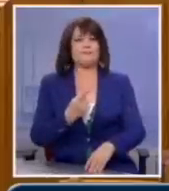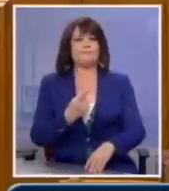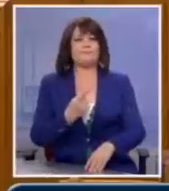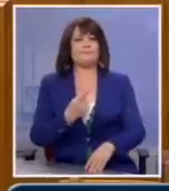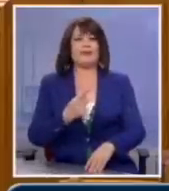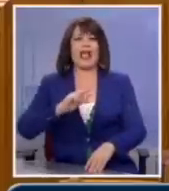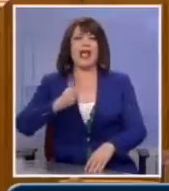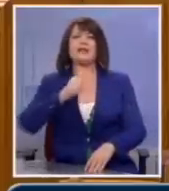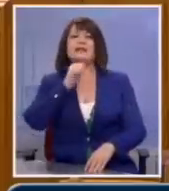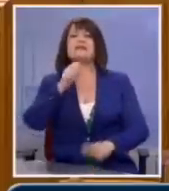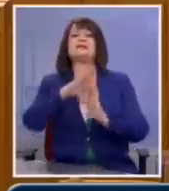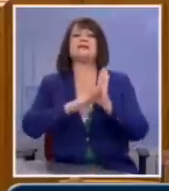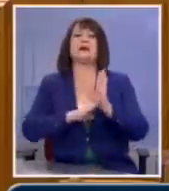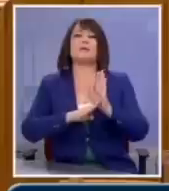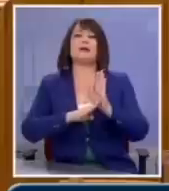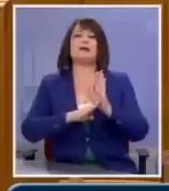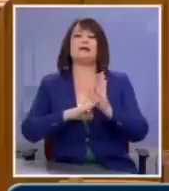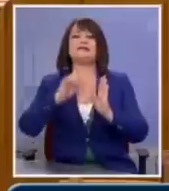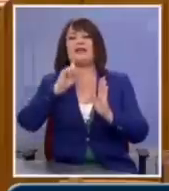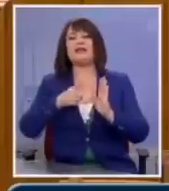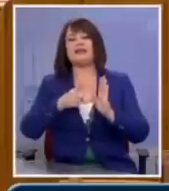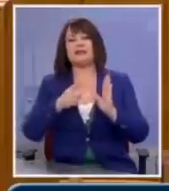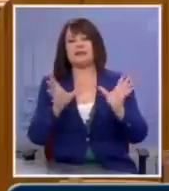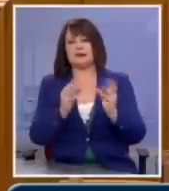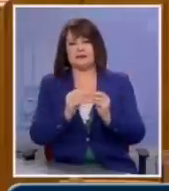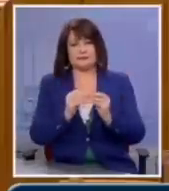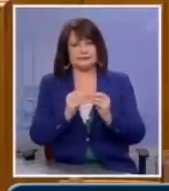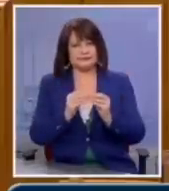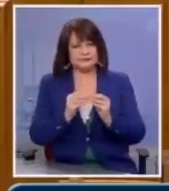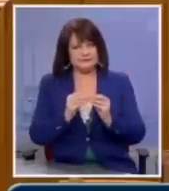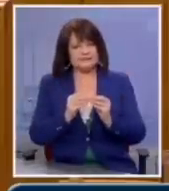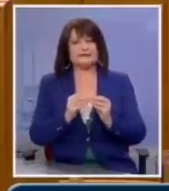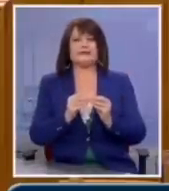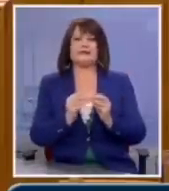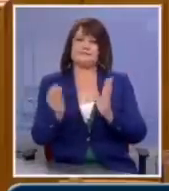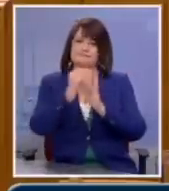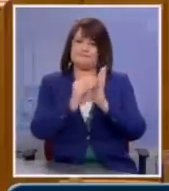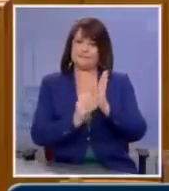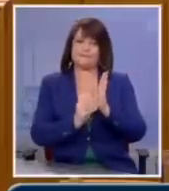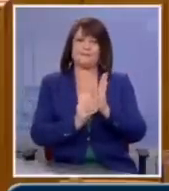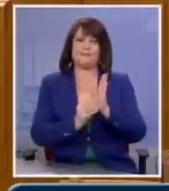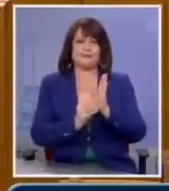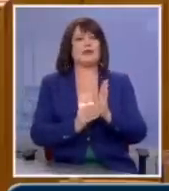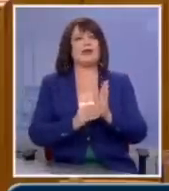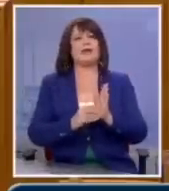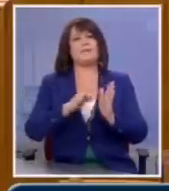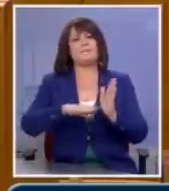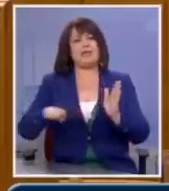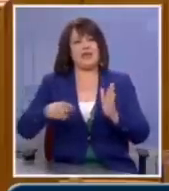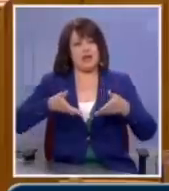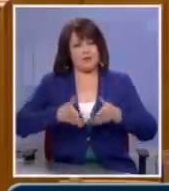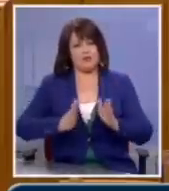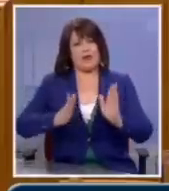κηρύχθηκαν αντισυνταγματικές οι σχετικές διατάξεις που είχαν περιληφθεί για τα παιδιά δεύτερης γενιάς στο